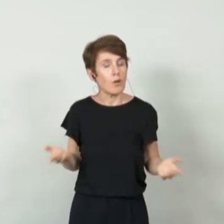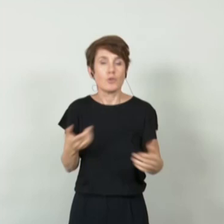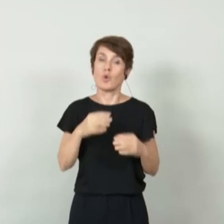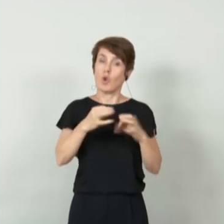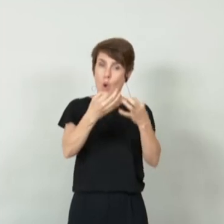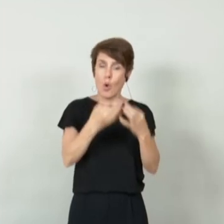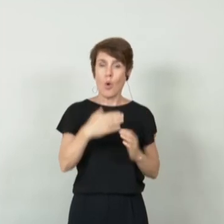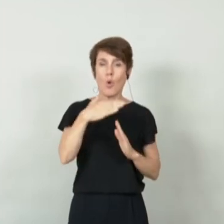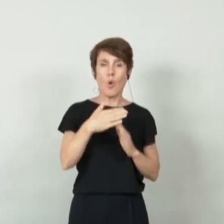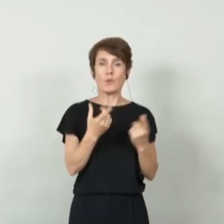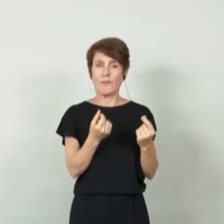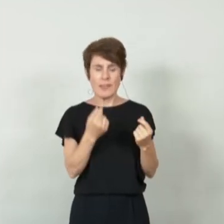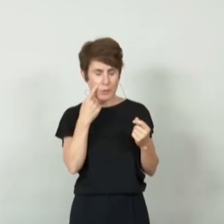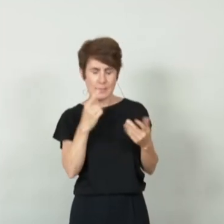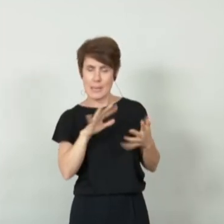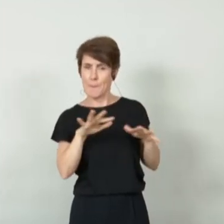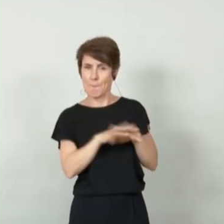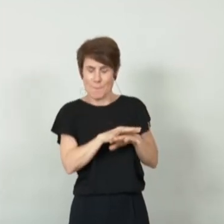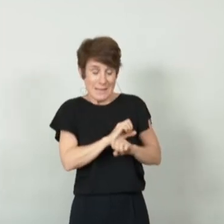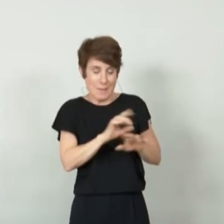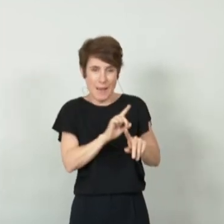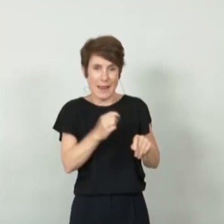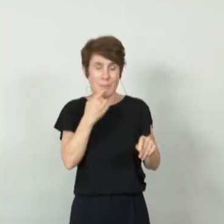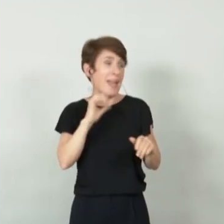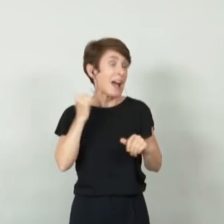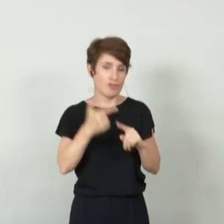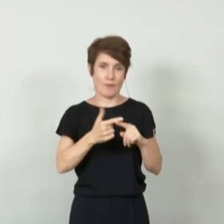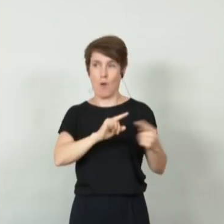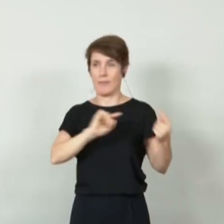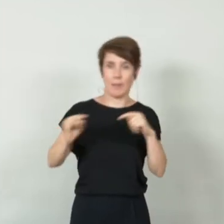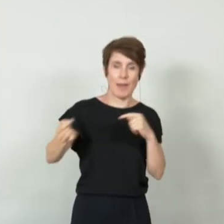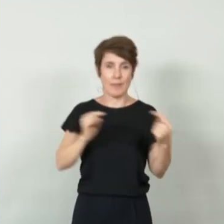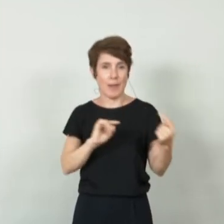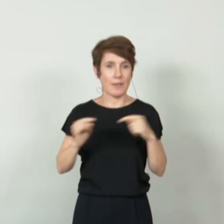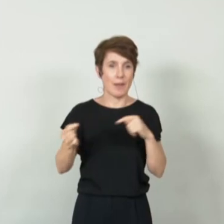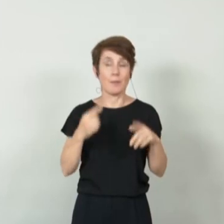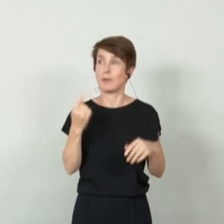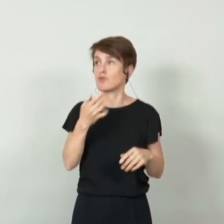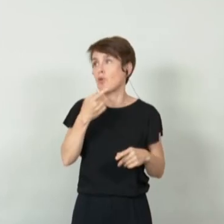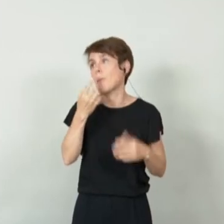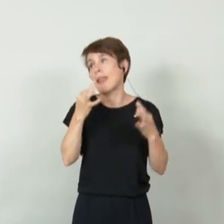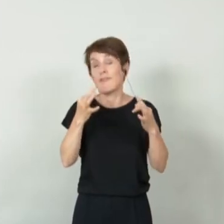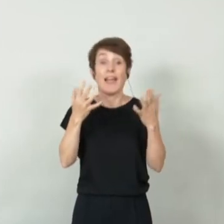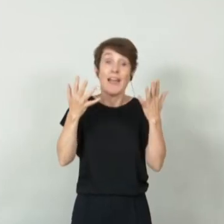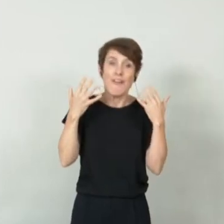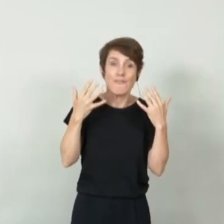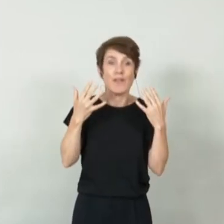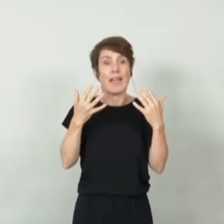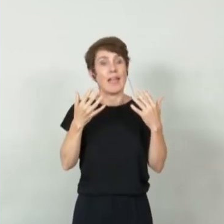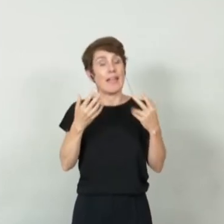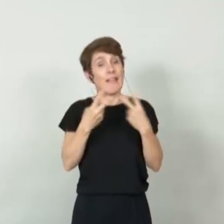financier ça n'apparaît pas clairement mais c'est en filigrane dans tous les débats qu'on a la question des frais de centralité est une question centrale